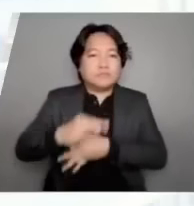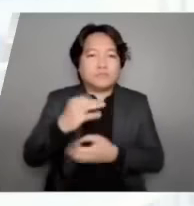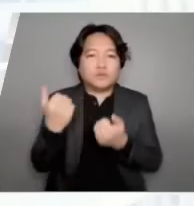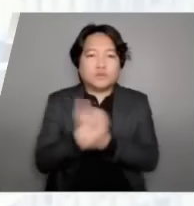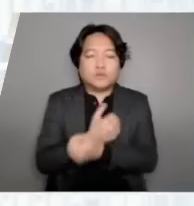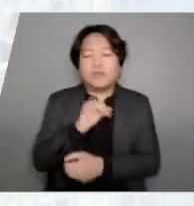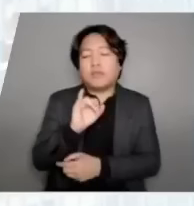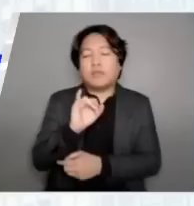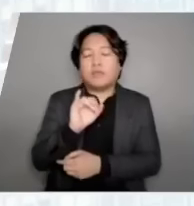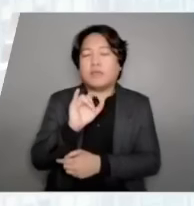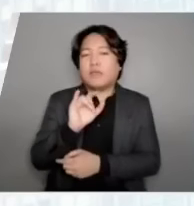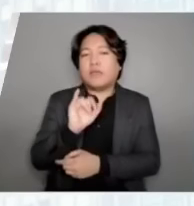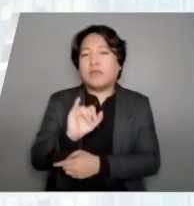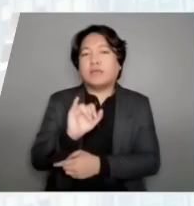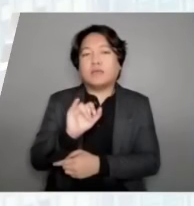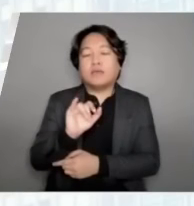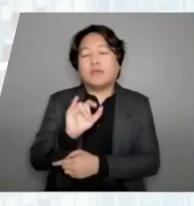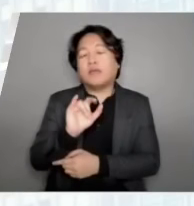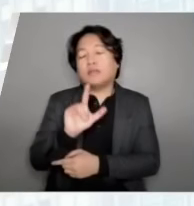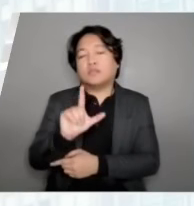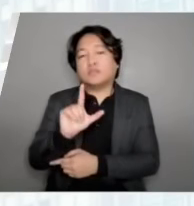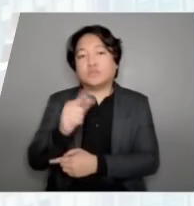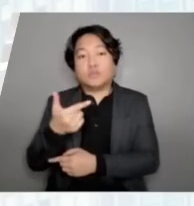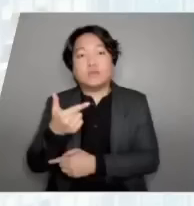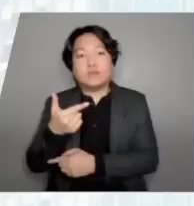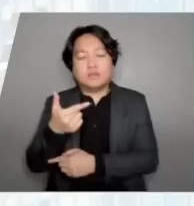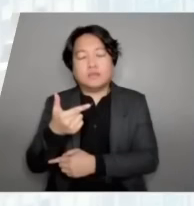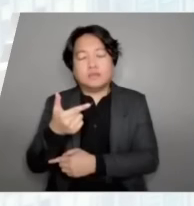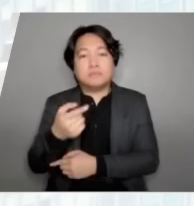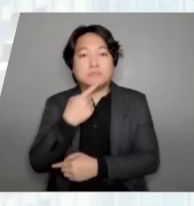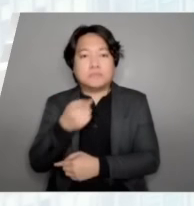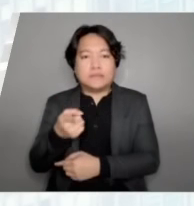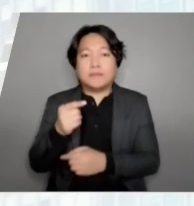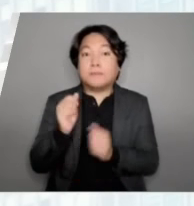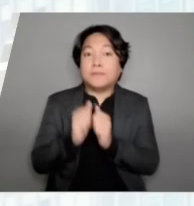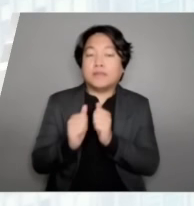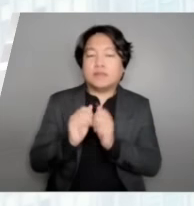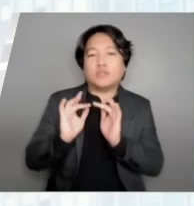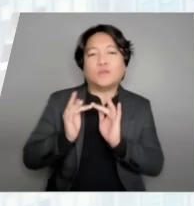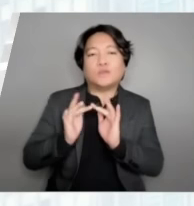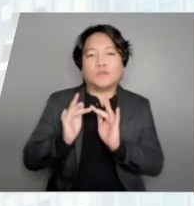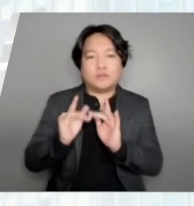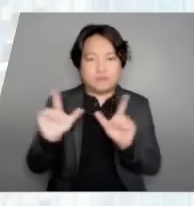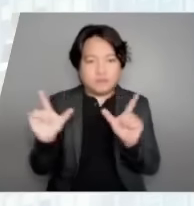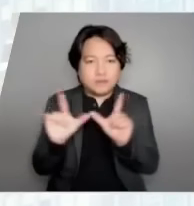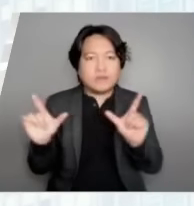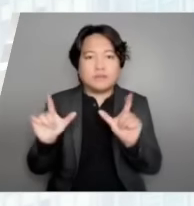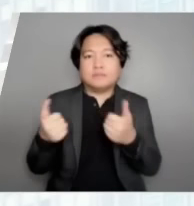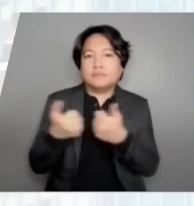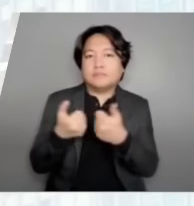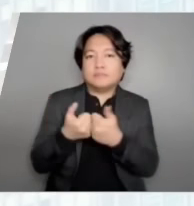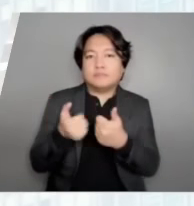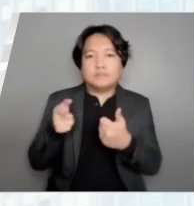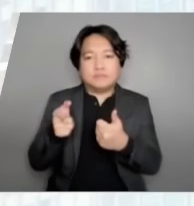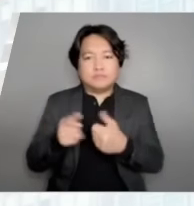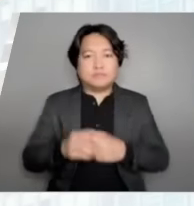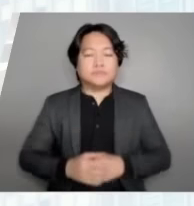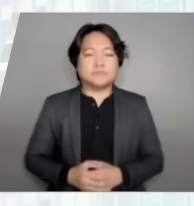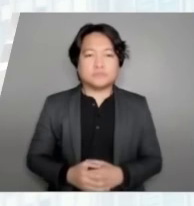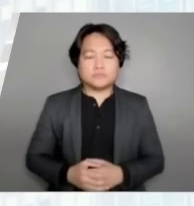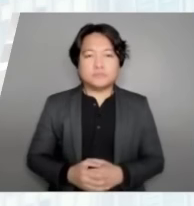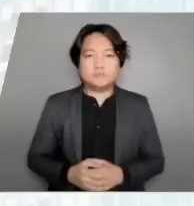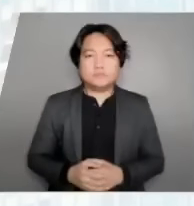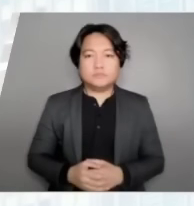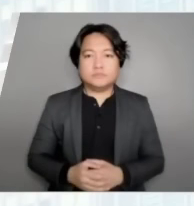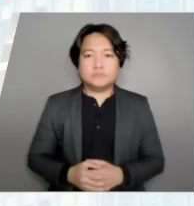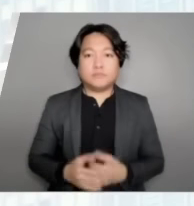Licenses. Isang Pogo ang tinanggalan na raw ng PAGCOR ng lisensya dahil sa paglabag sa Terms of License. 3 Pogo